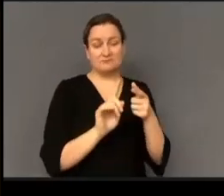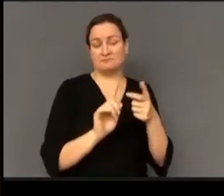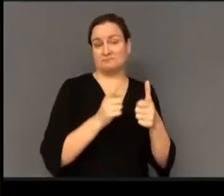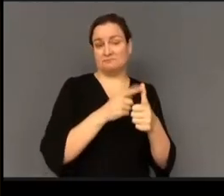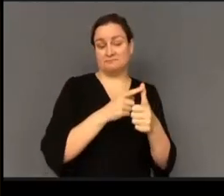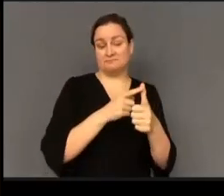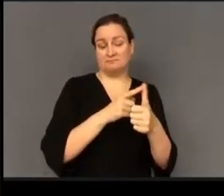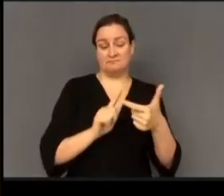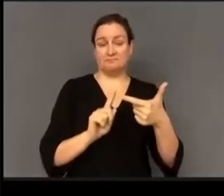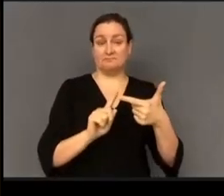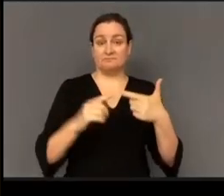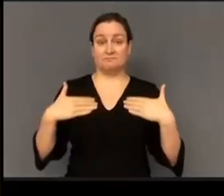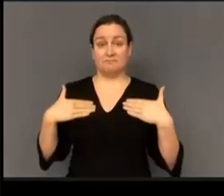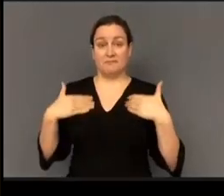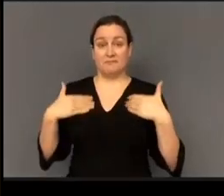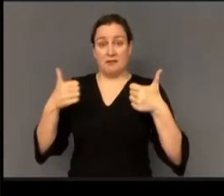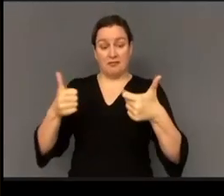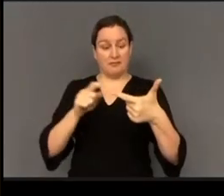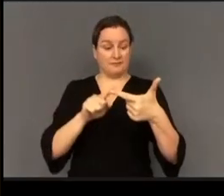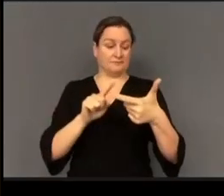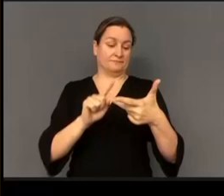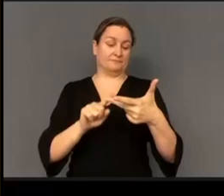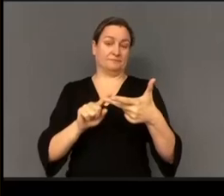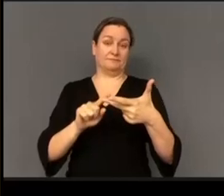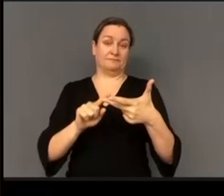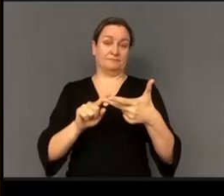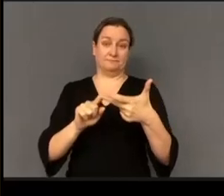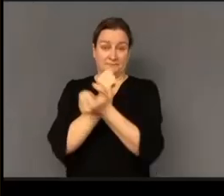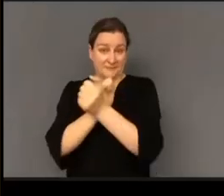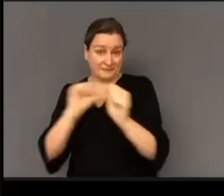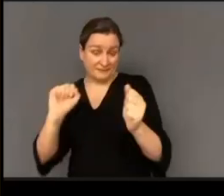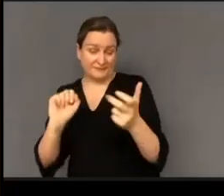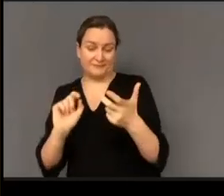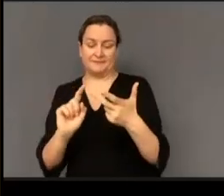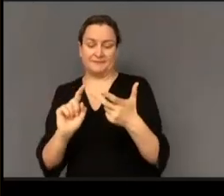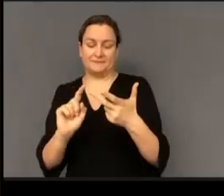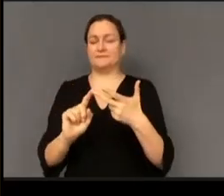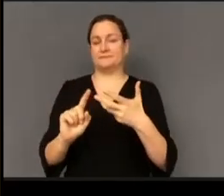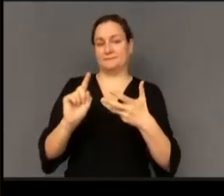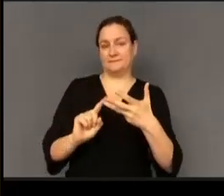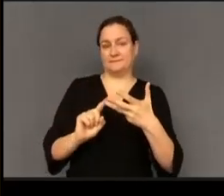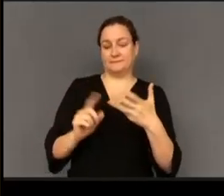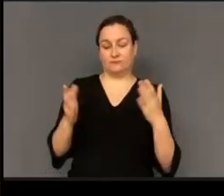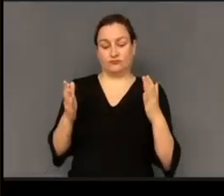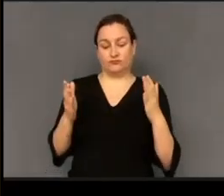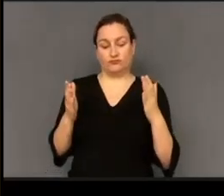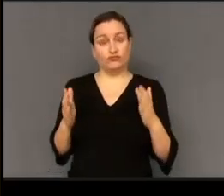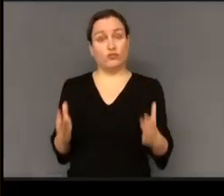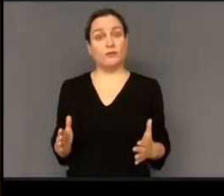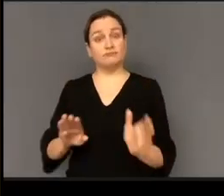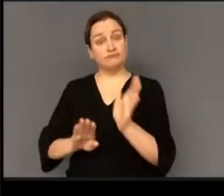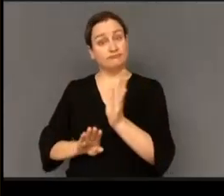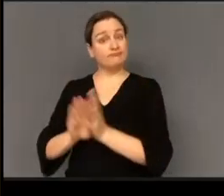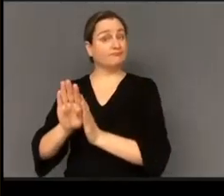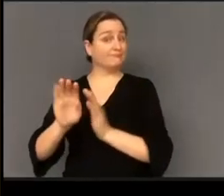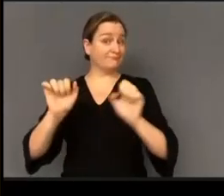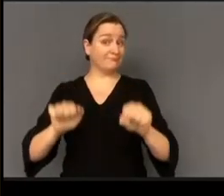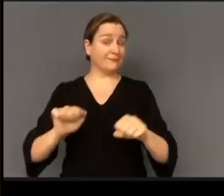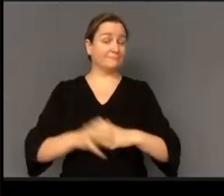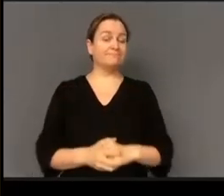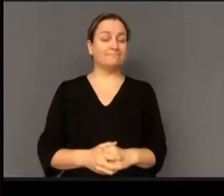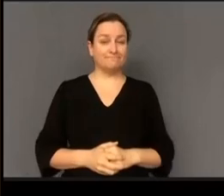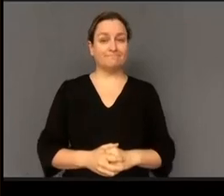発展のために不可欠ですえ一方でインターネットが